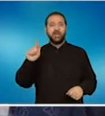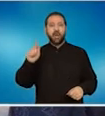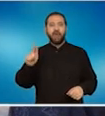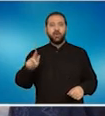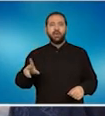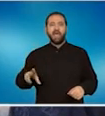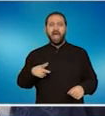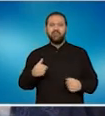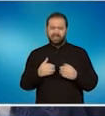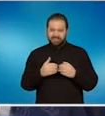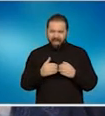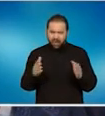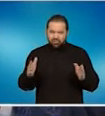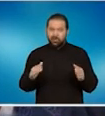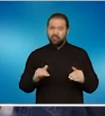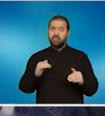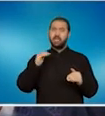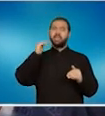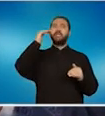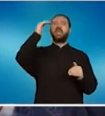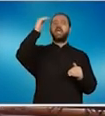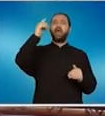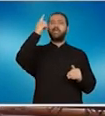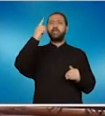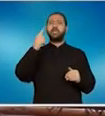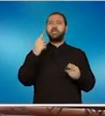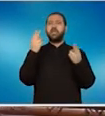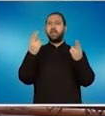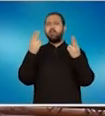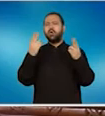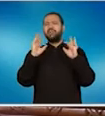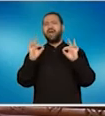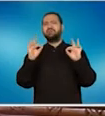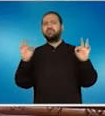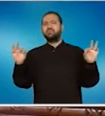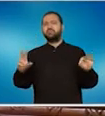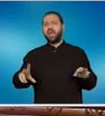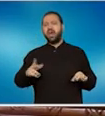din start ridicată la un anumit nivel. A fost